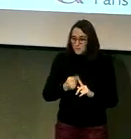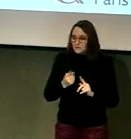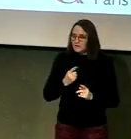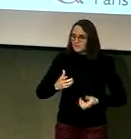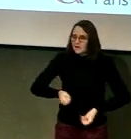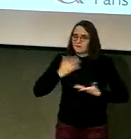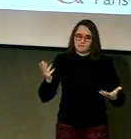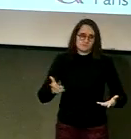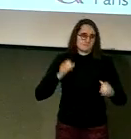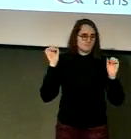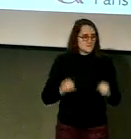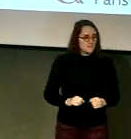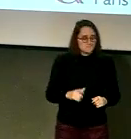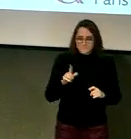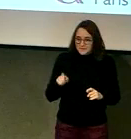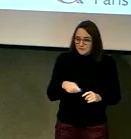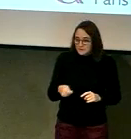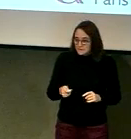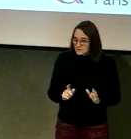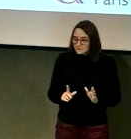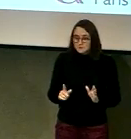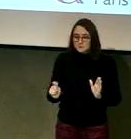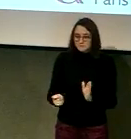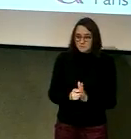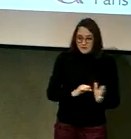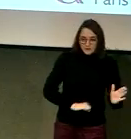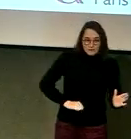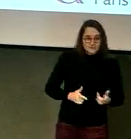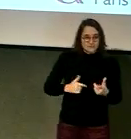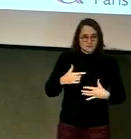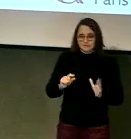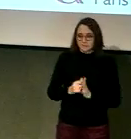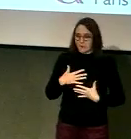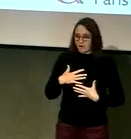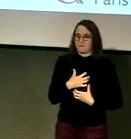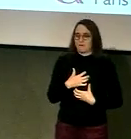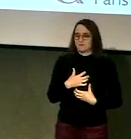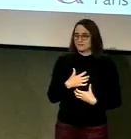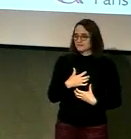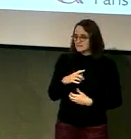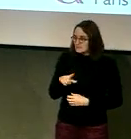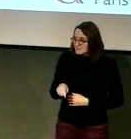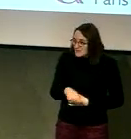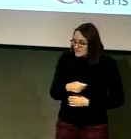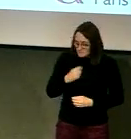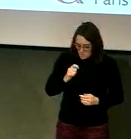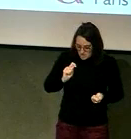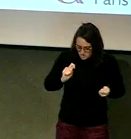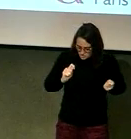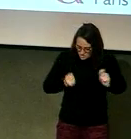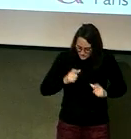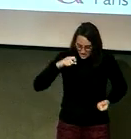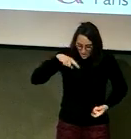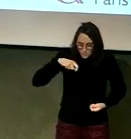savoir qu'il y a des angoisses, c'est normal dans ce processus de changement des hormones,